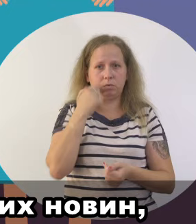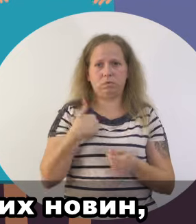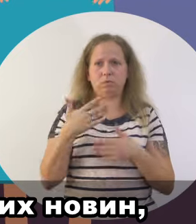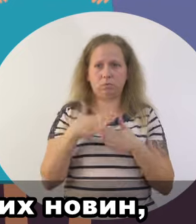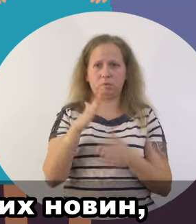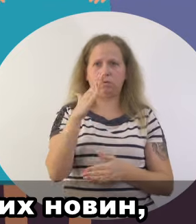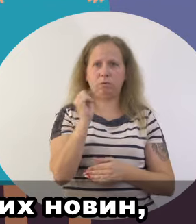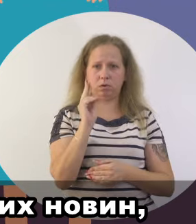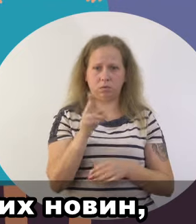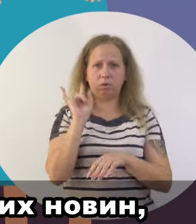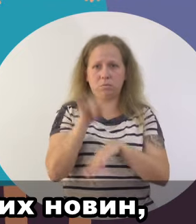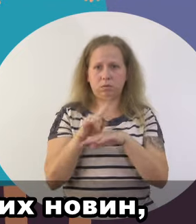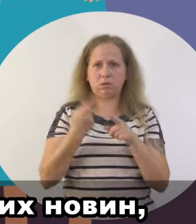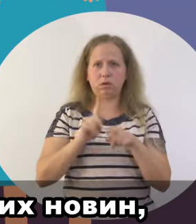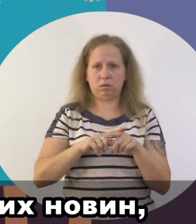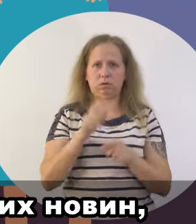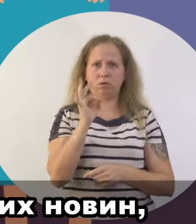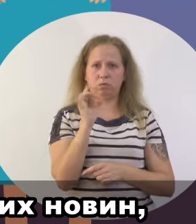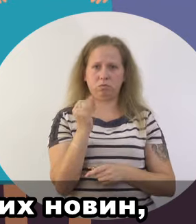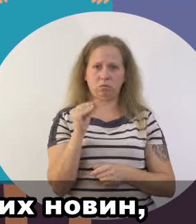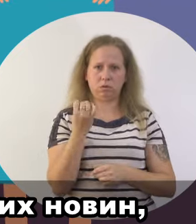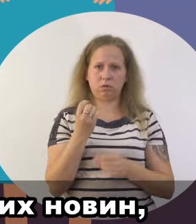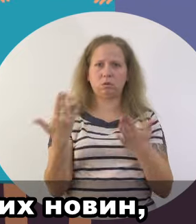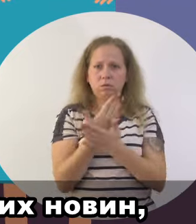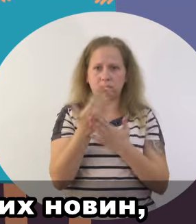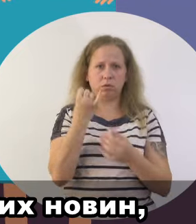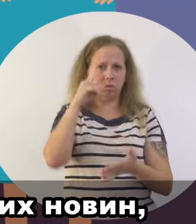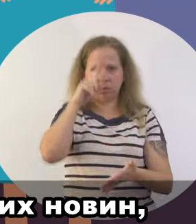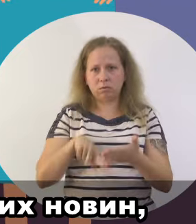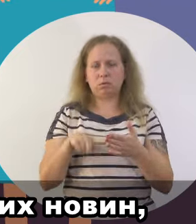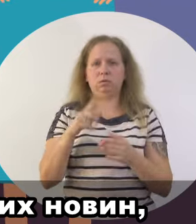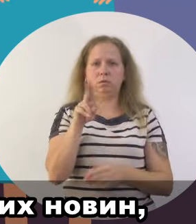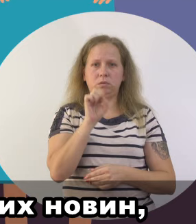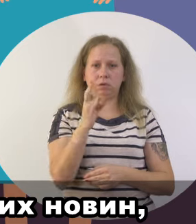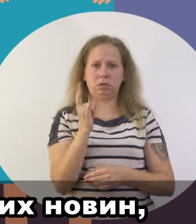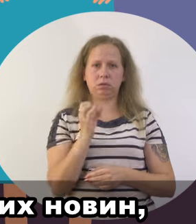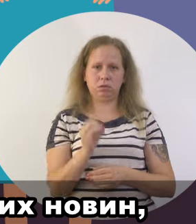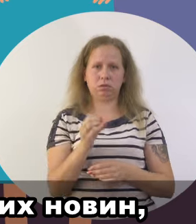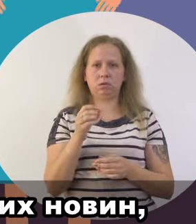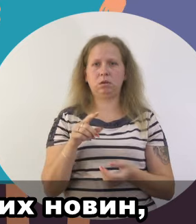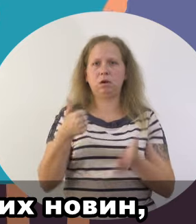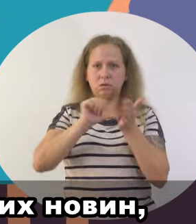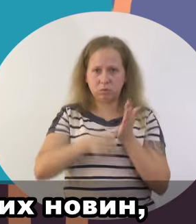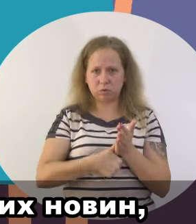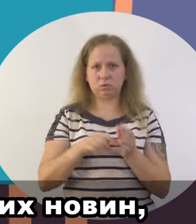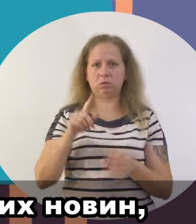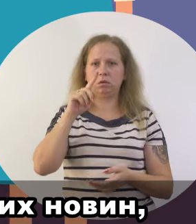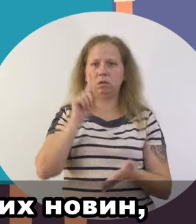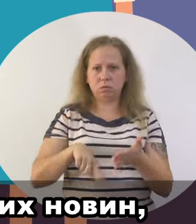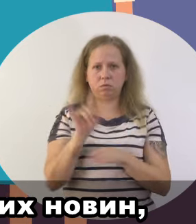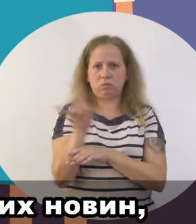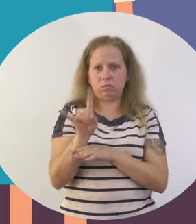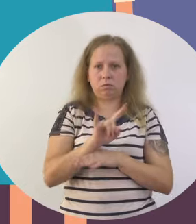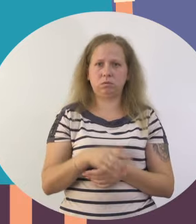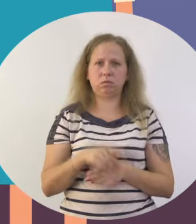бабуля. Факт-чекинг – единственное оружие против фейковых новостей, непроверенных данных, опечаток, передергиваний и